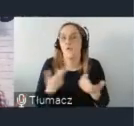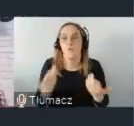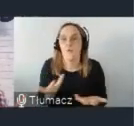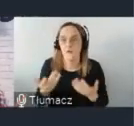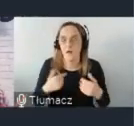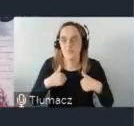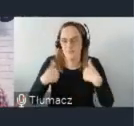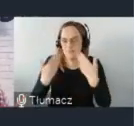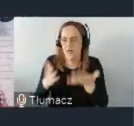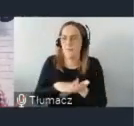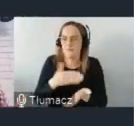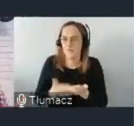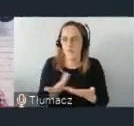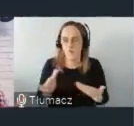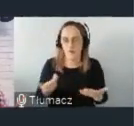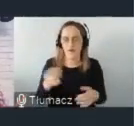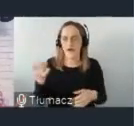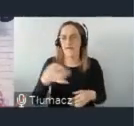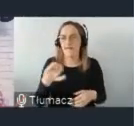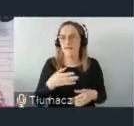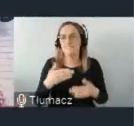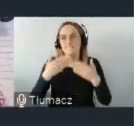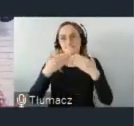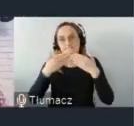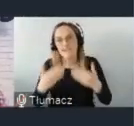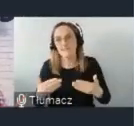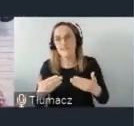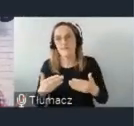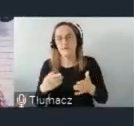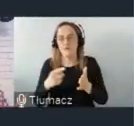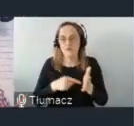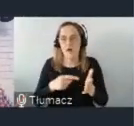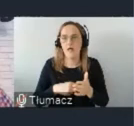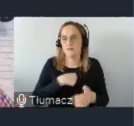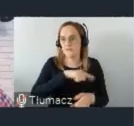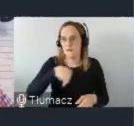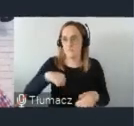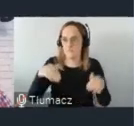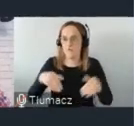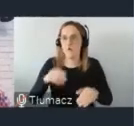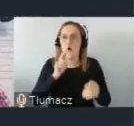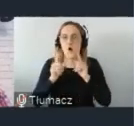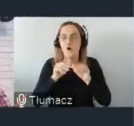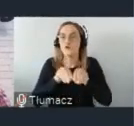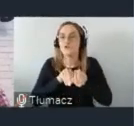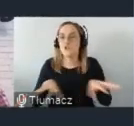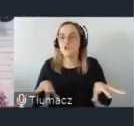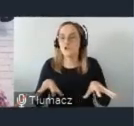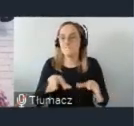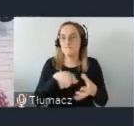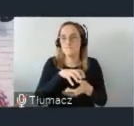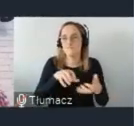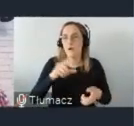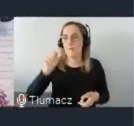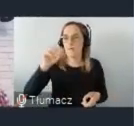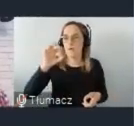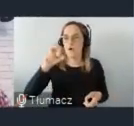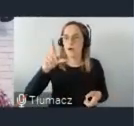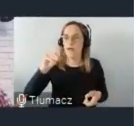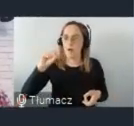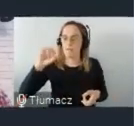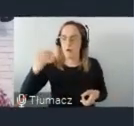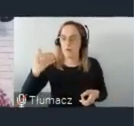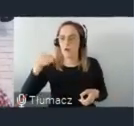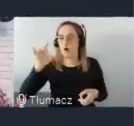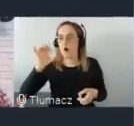podam przykład gry bardzo popularnej, dzięki której w ogóle często możemy rozmawiać z dziećmi o rozszerzonej rzeczywistości, czyli o Pokemonach Go.